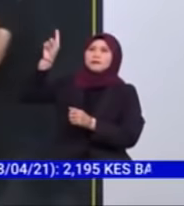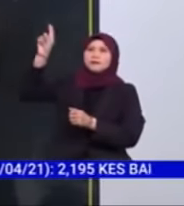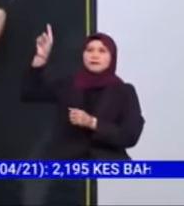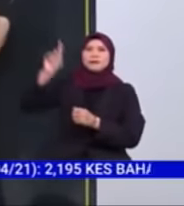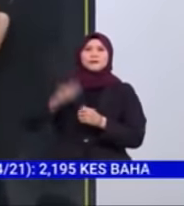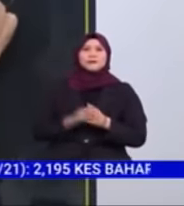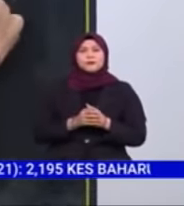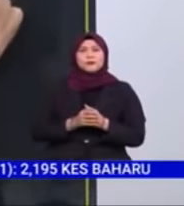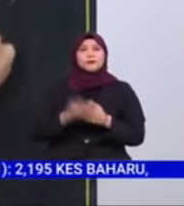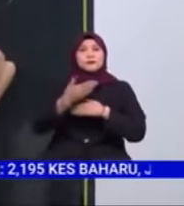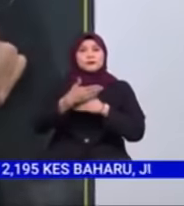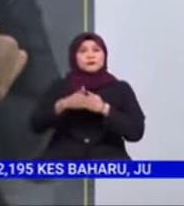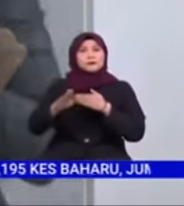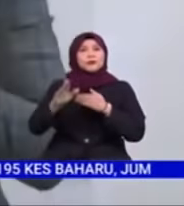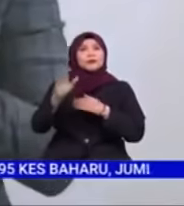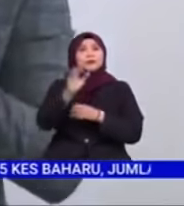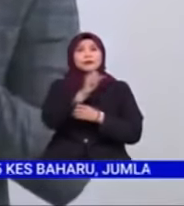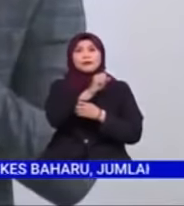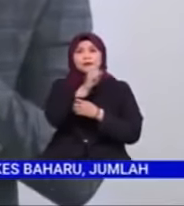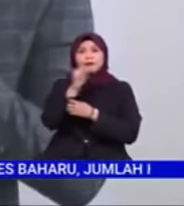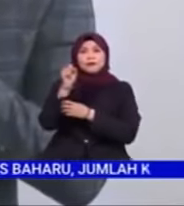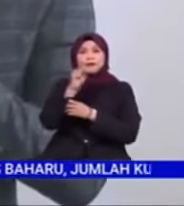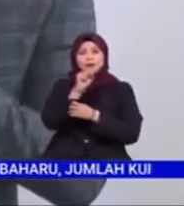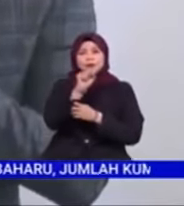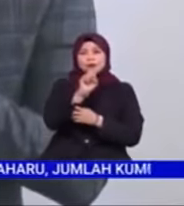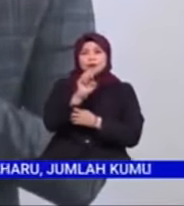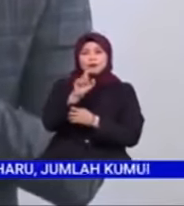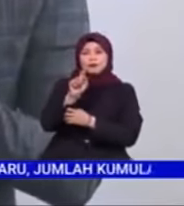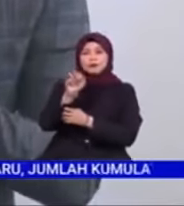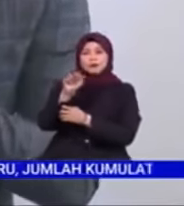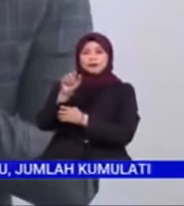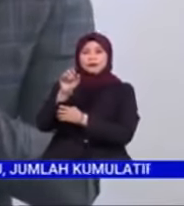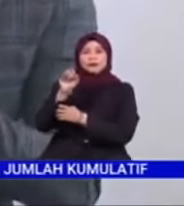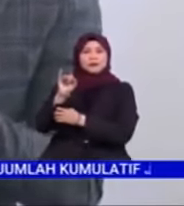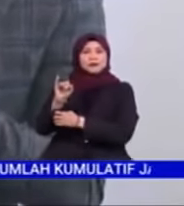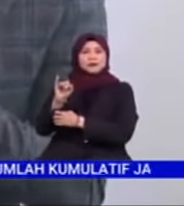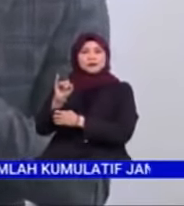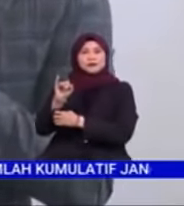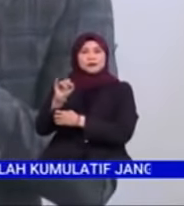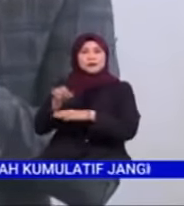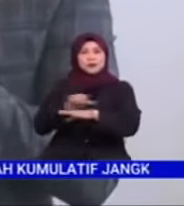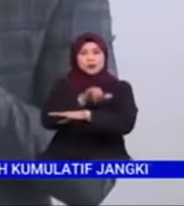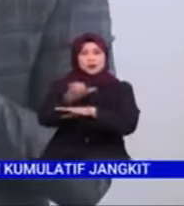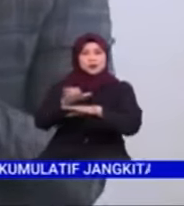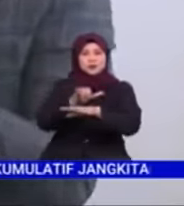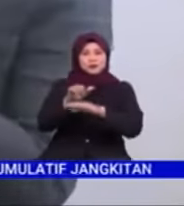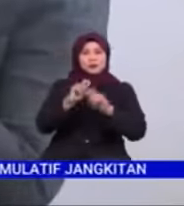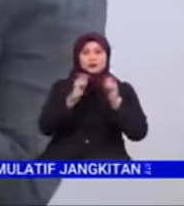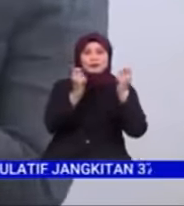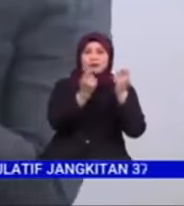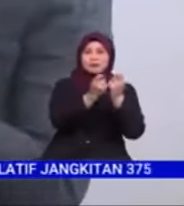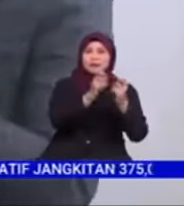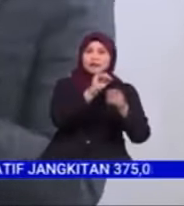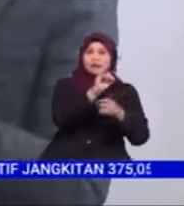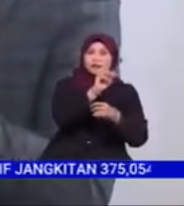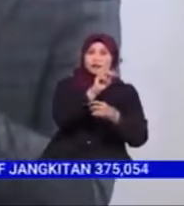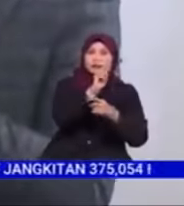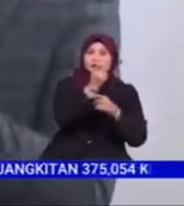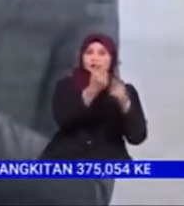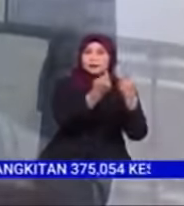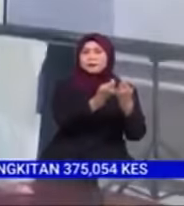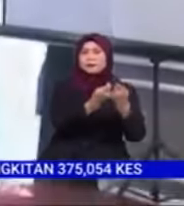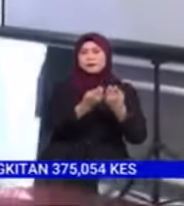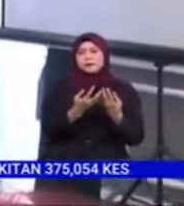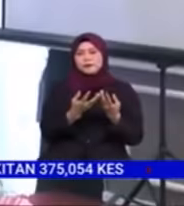selepas muncul dengan lago setanggi syurga 2020 bersama Google nasib mobile intim tahun lalu penerbitan album